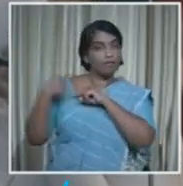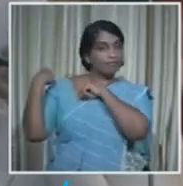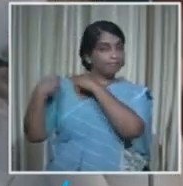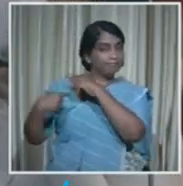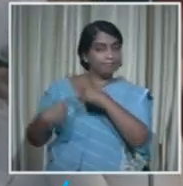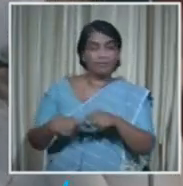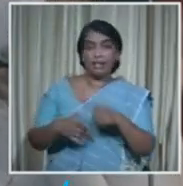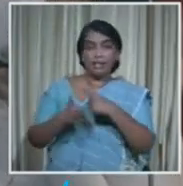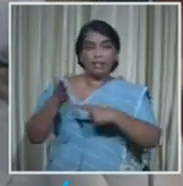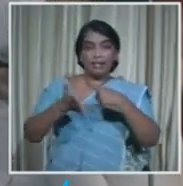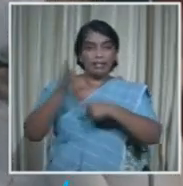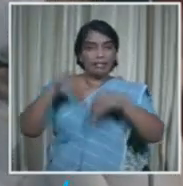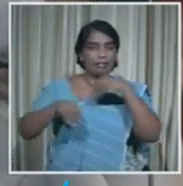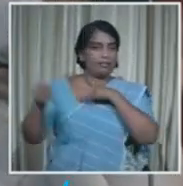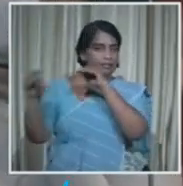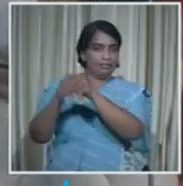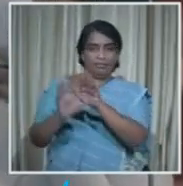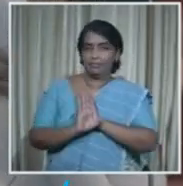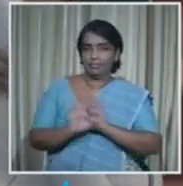කෙනෙක් දේශපාලනේ නැහැ.